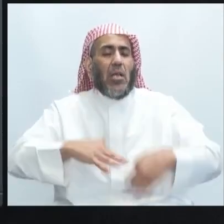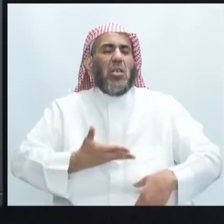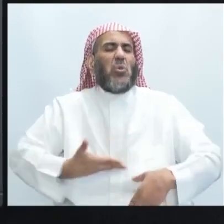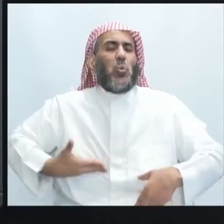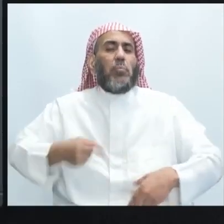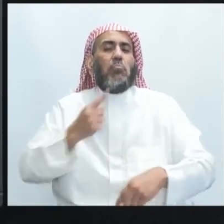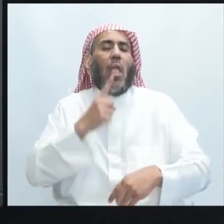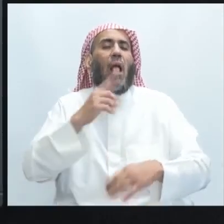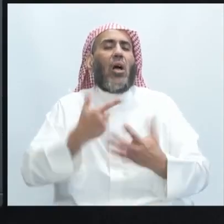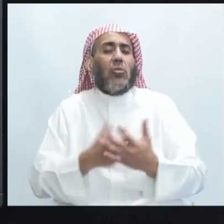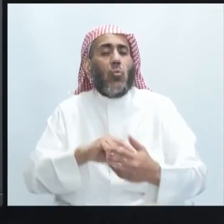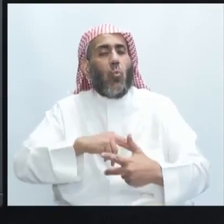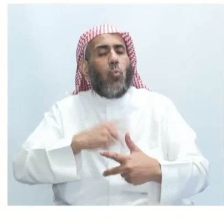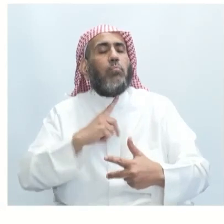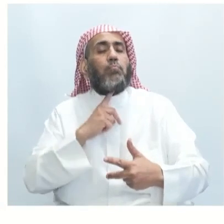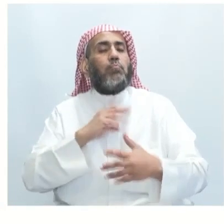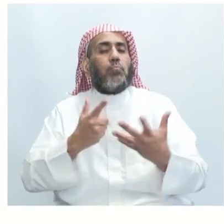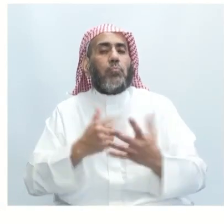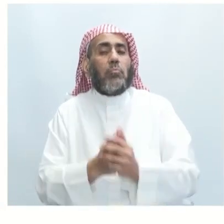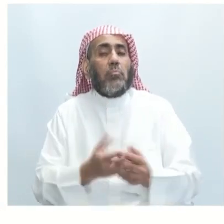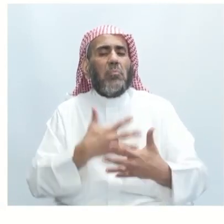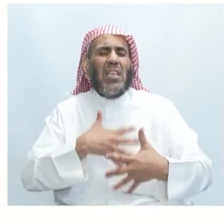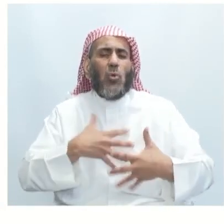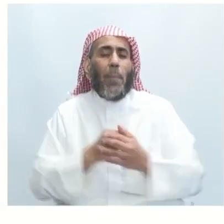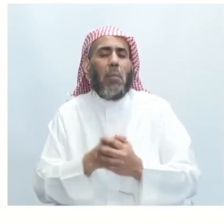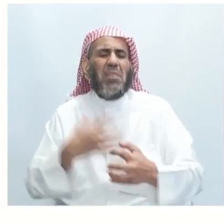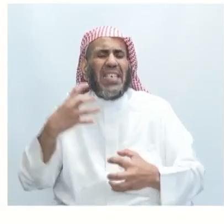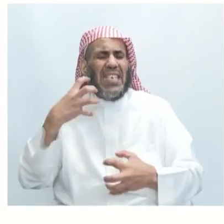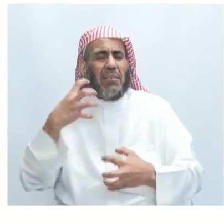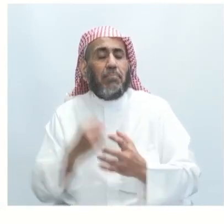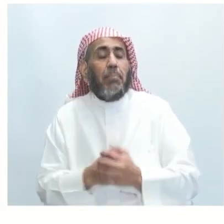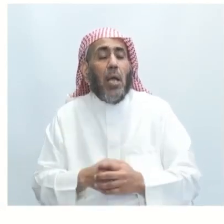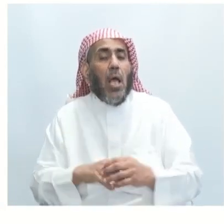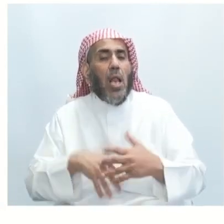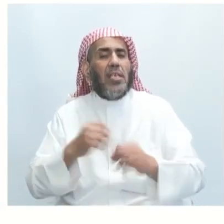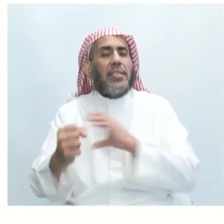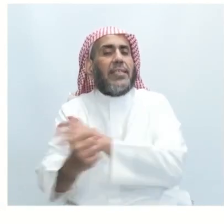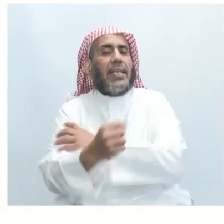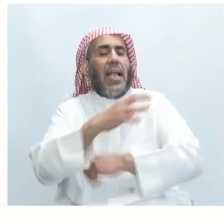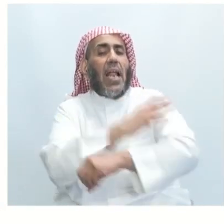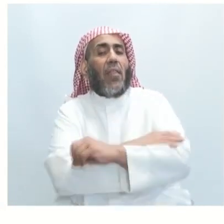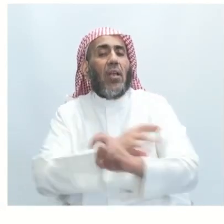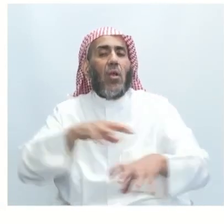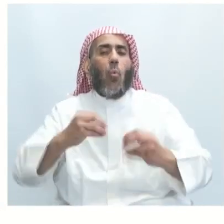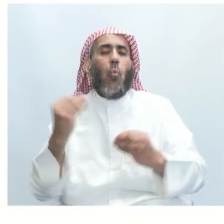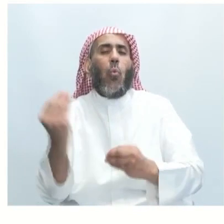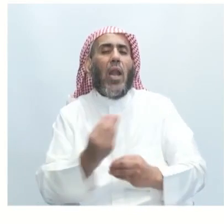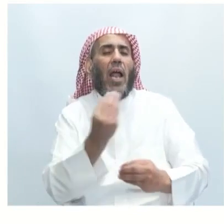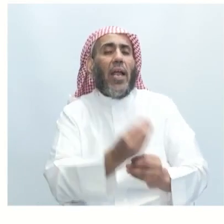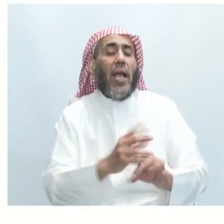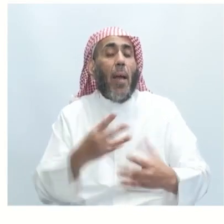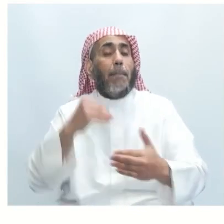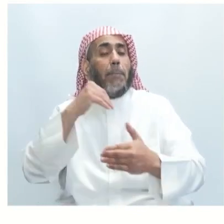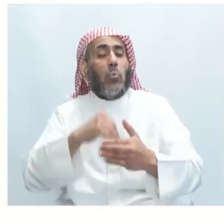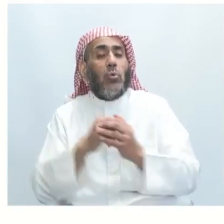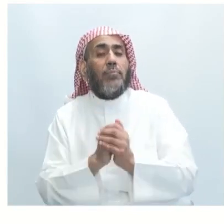وعطش وايضا ابنائي وبنات الطلاب ما يشعر به من الاحساسات العضليه والحركيه احسنتم هي